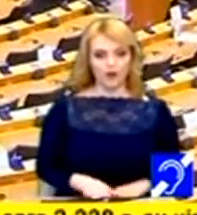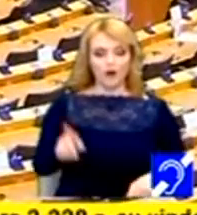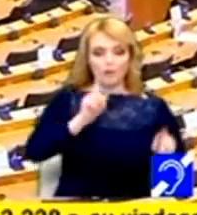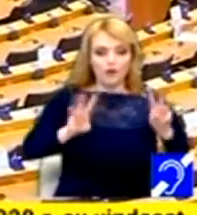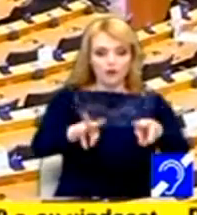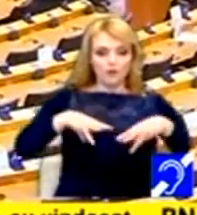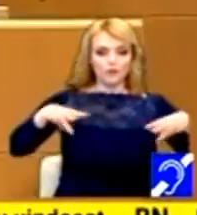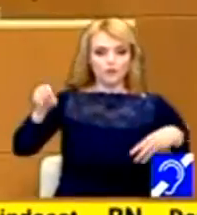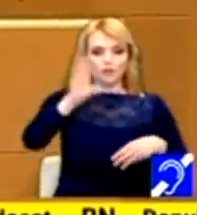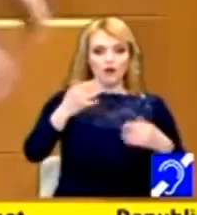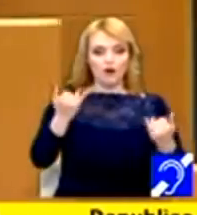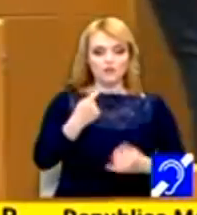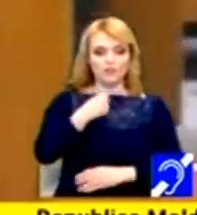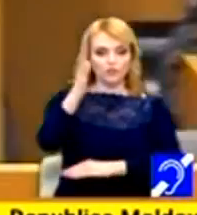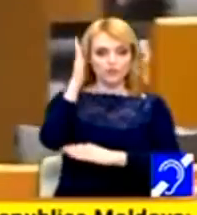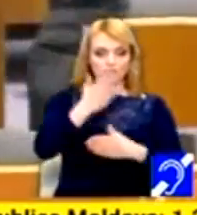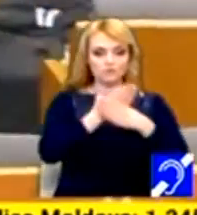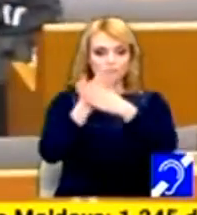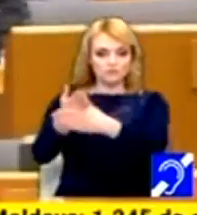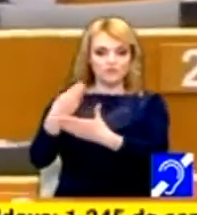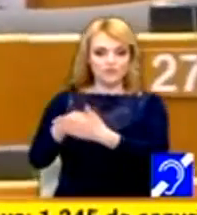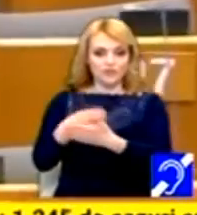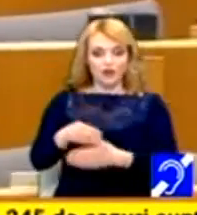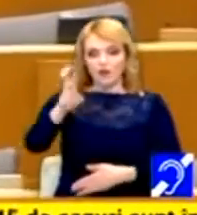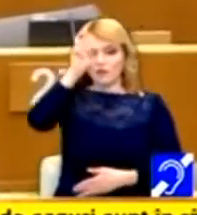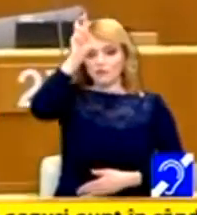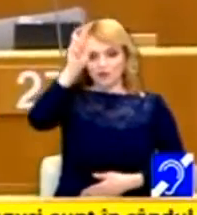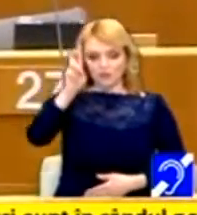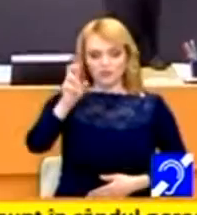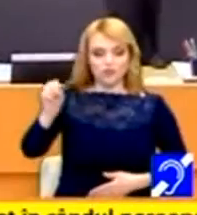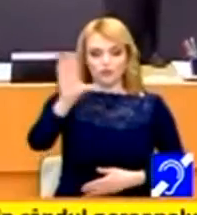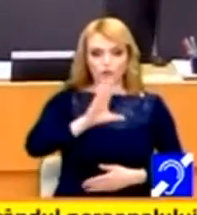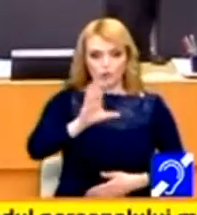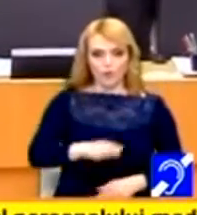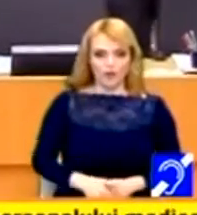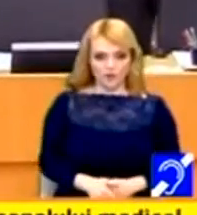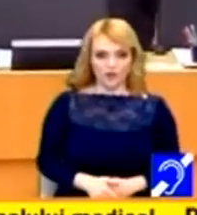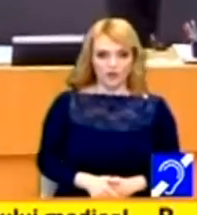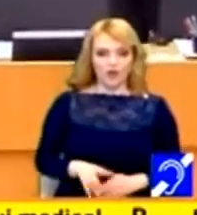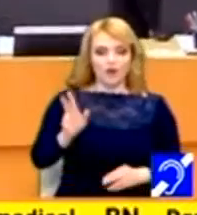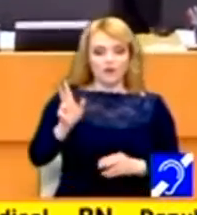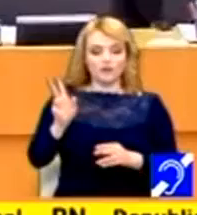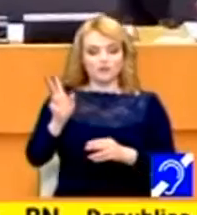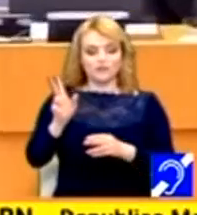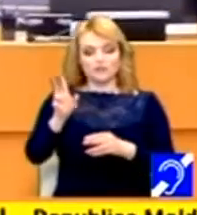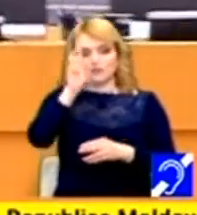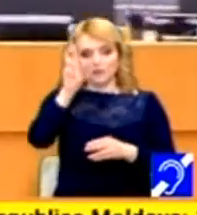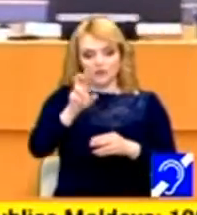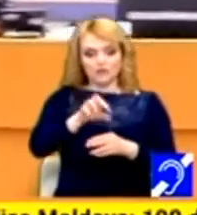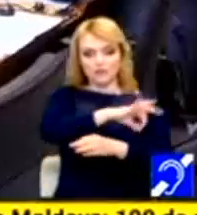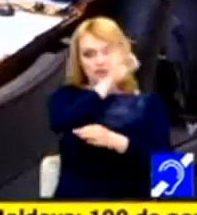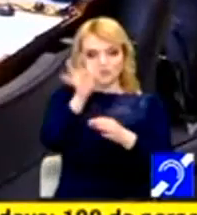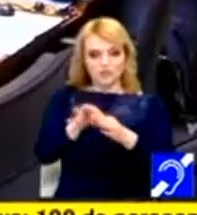Parlamentul European a votat acordarea asistenței financiare statelor partenere în politica de extindere și cea de vecinătate. Republica